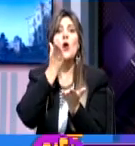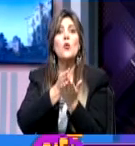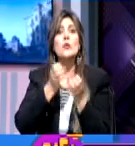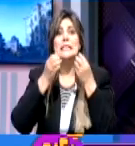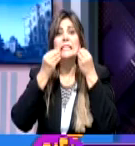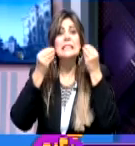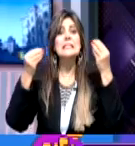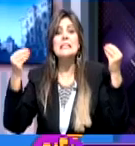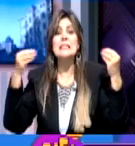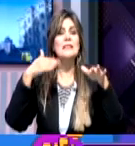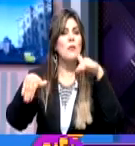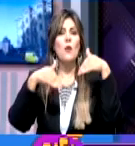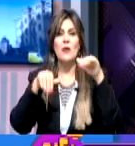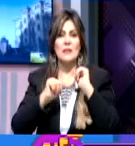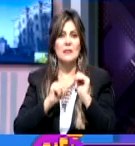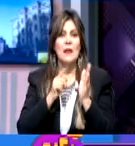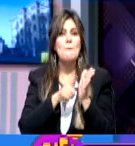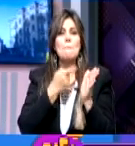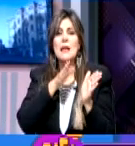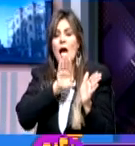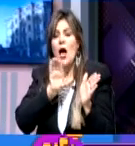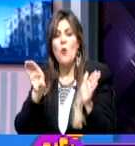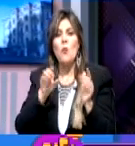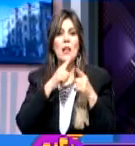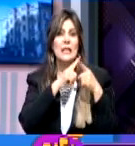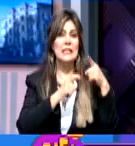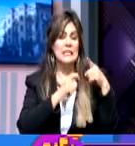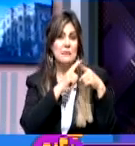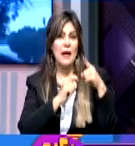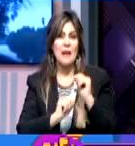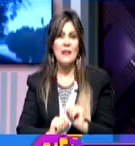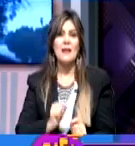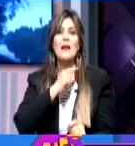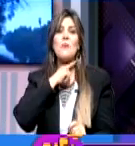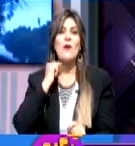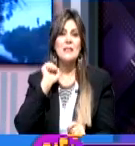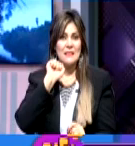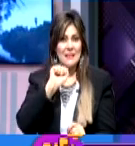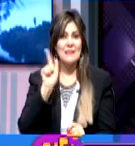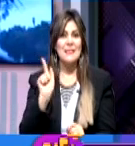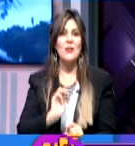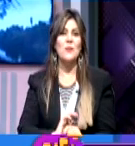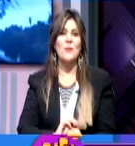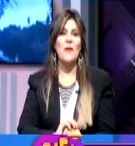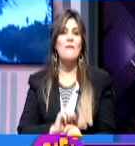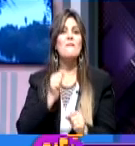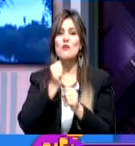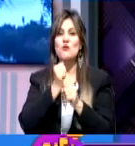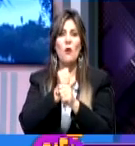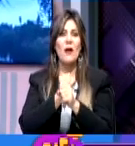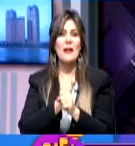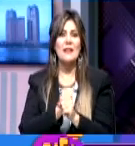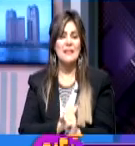لذوي الإعاقة، من أول نسبة المخصصة لهم في التشغيل